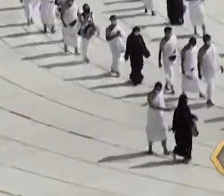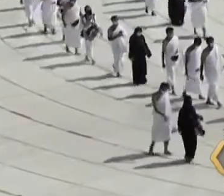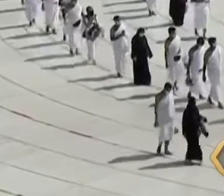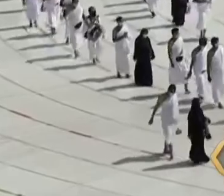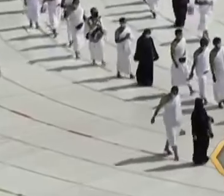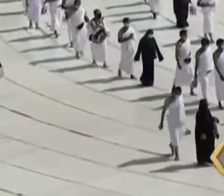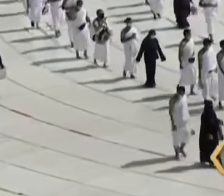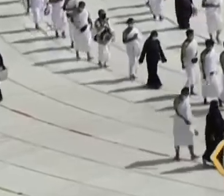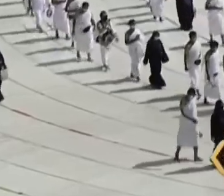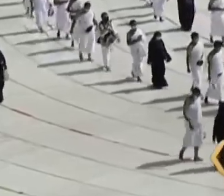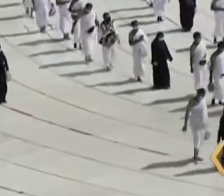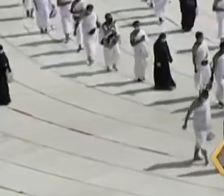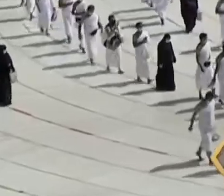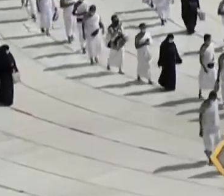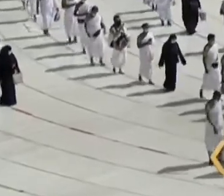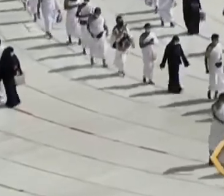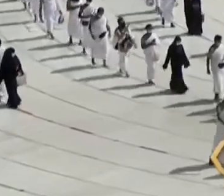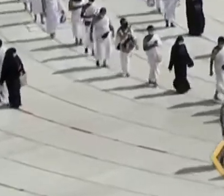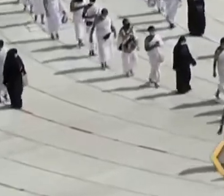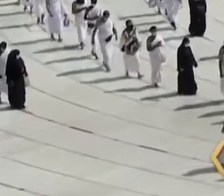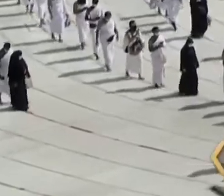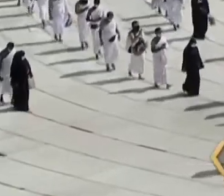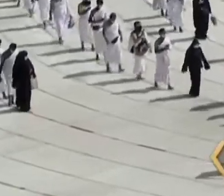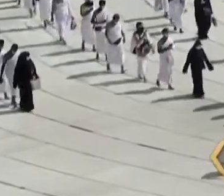أشهد أن لا